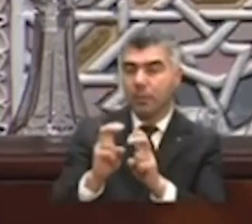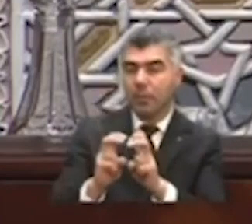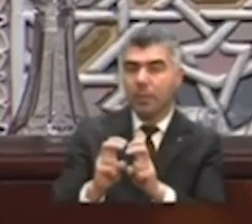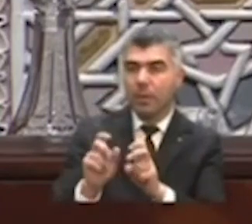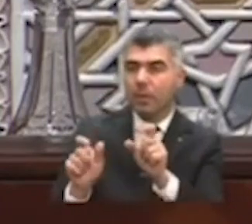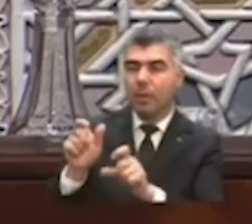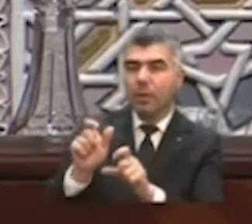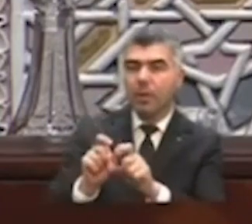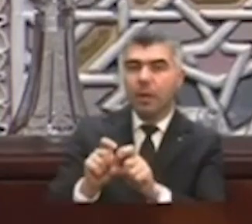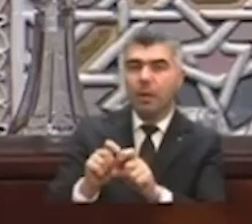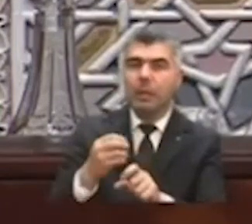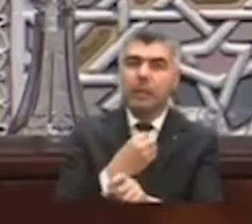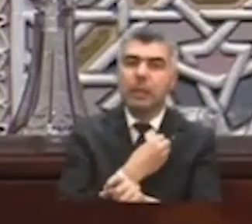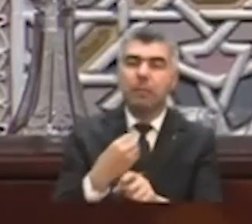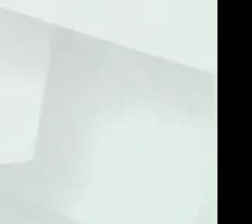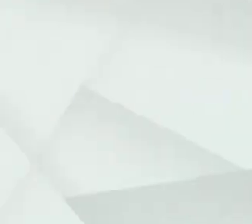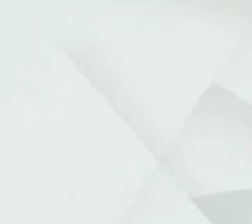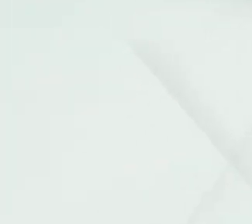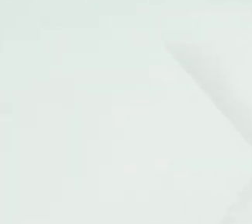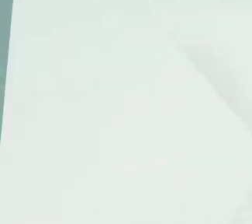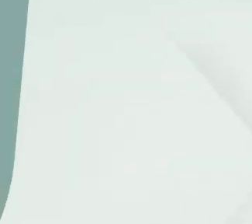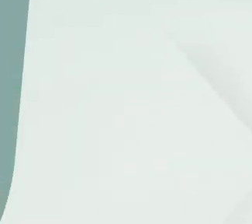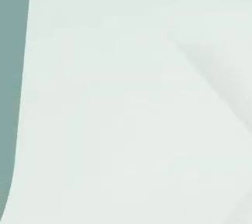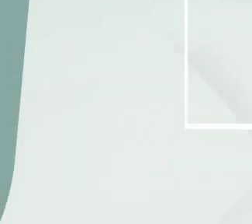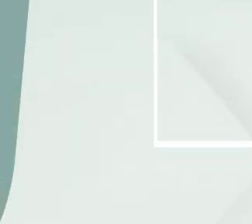الموارد البشرية ببعض المستشفيات.